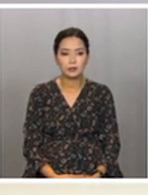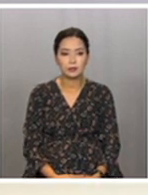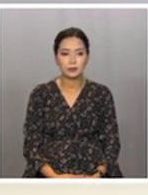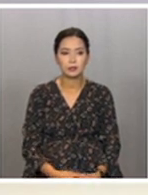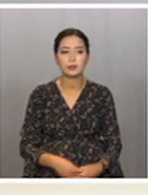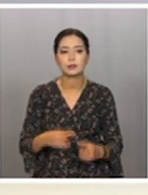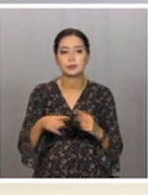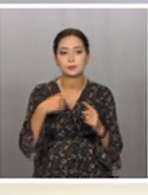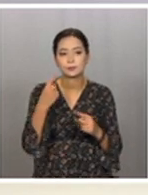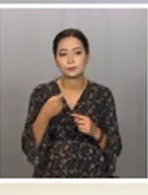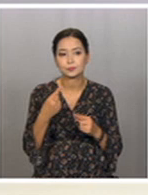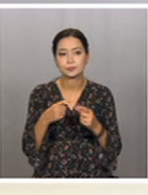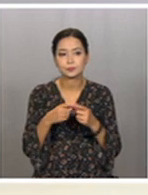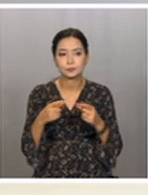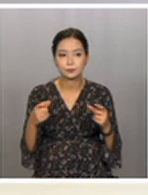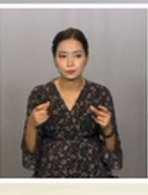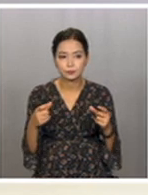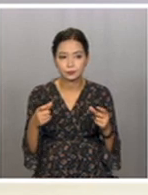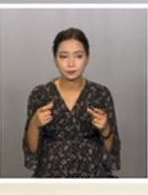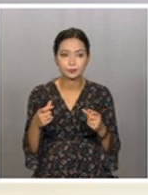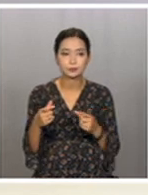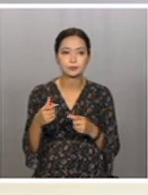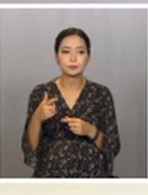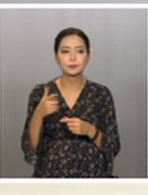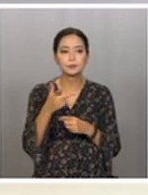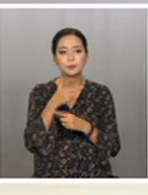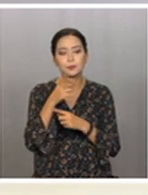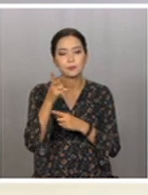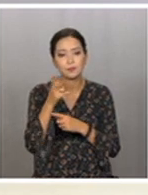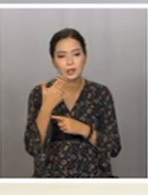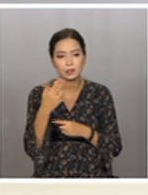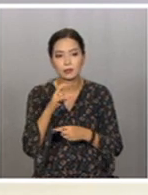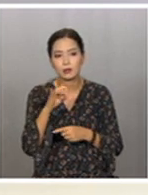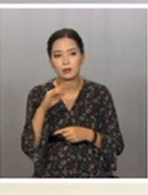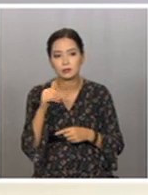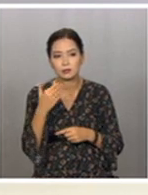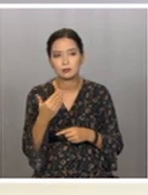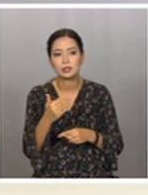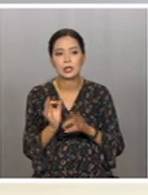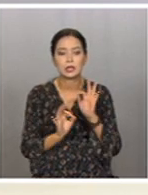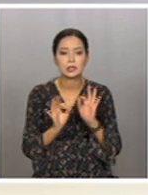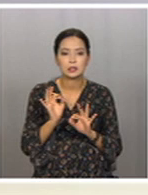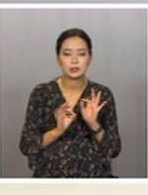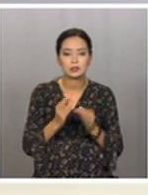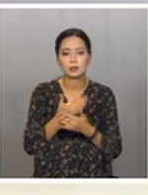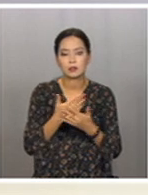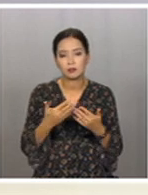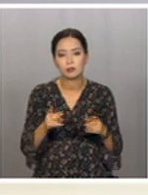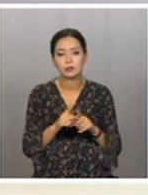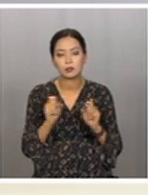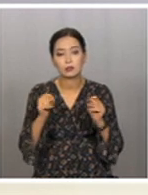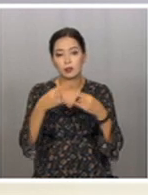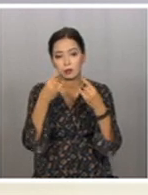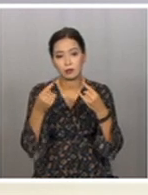Келесі құрылғы – бейне карта. Бейне карта – графикалық ақпаратты экранға